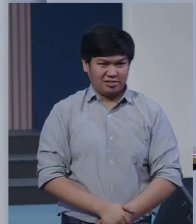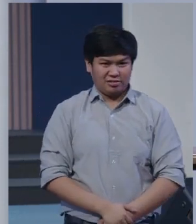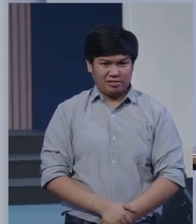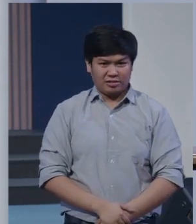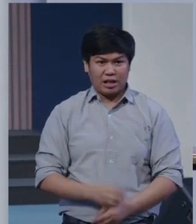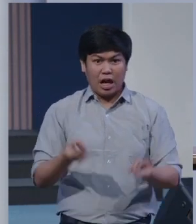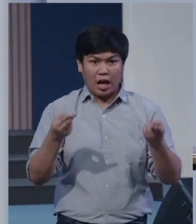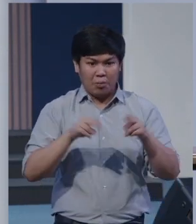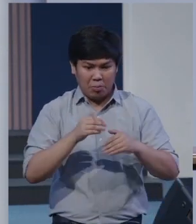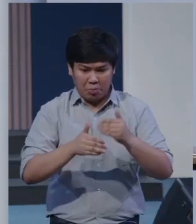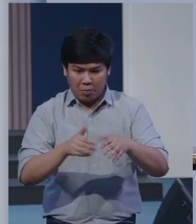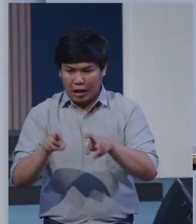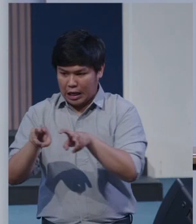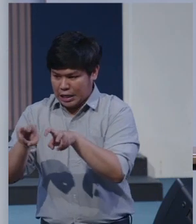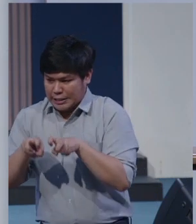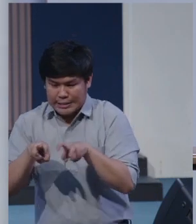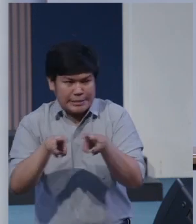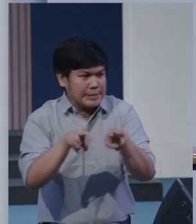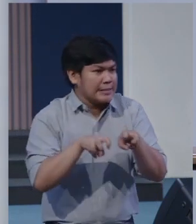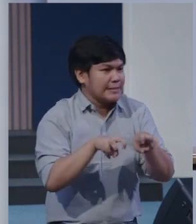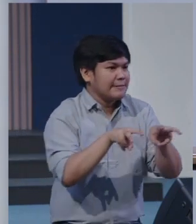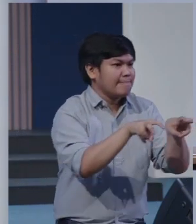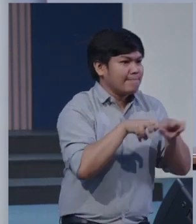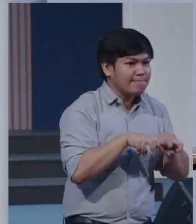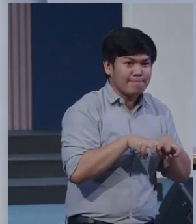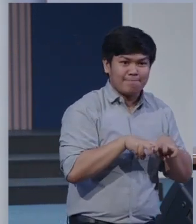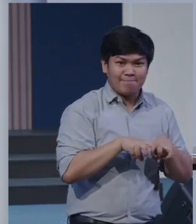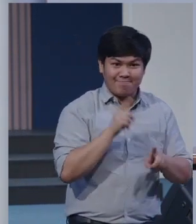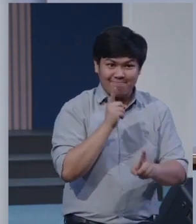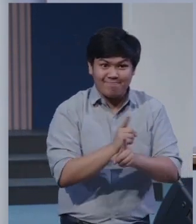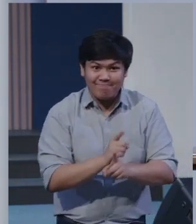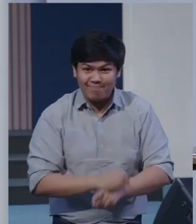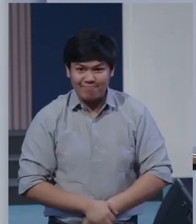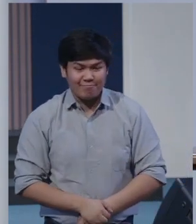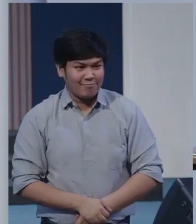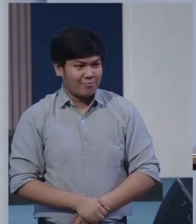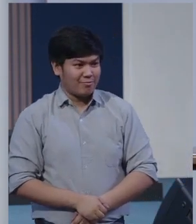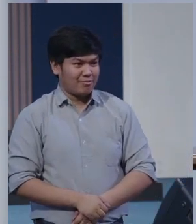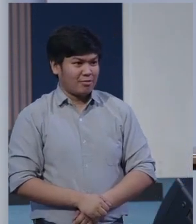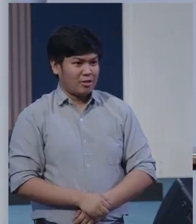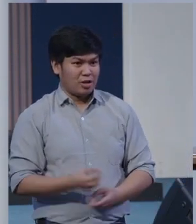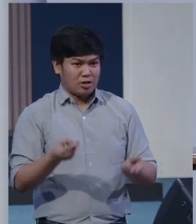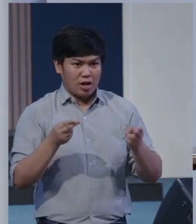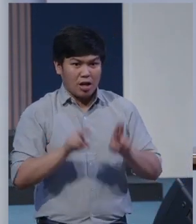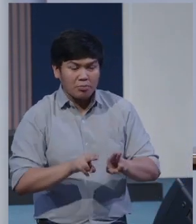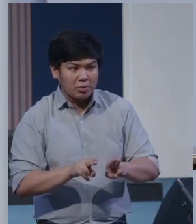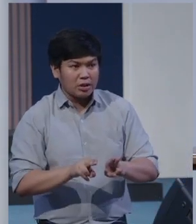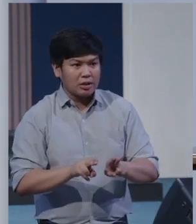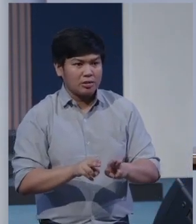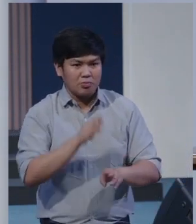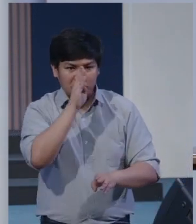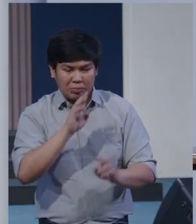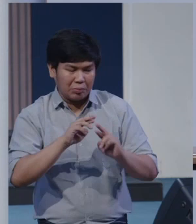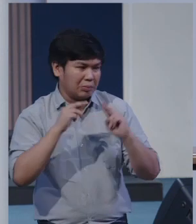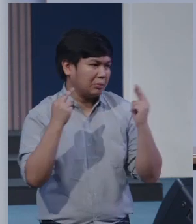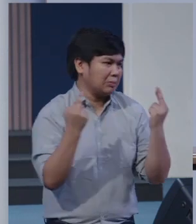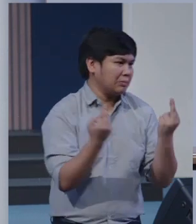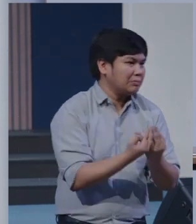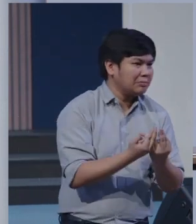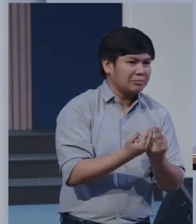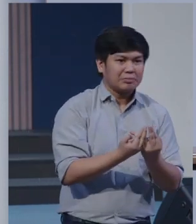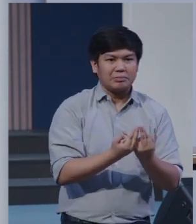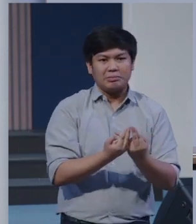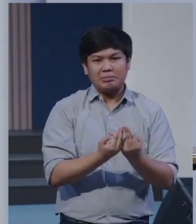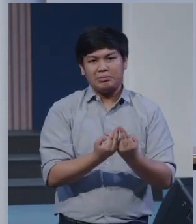covetousness which is idol Aung pagnanasa na map a ang hindi atin o wala